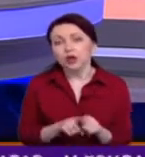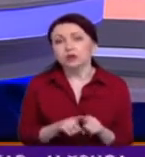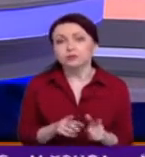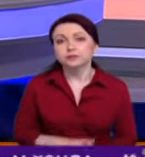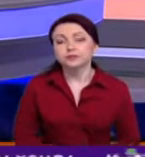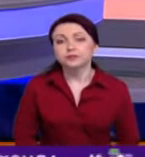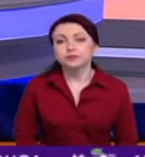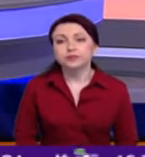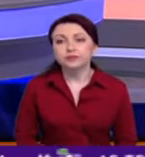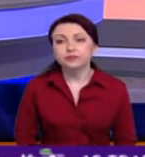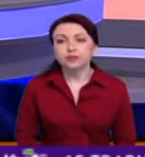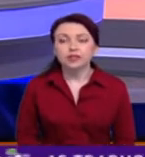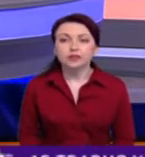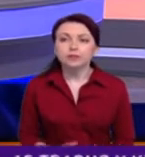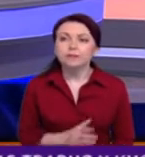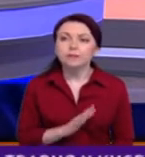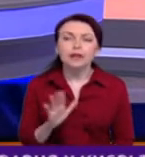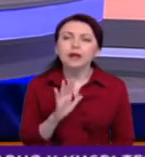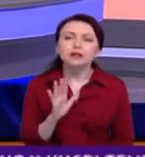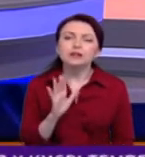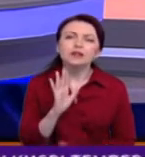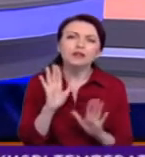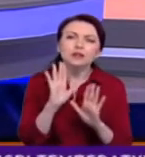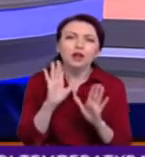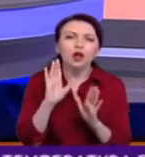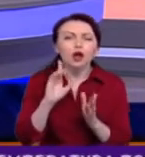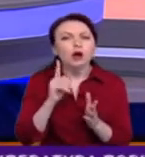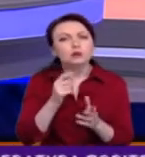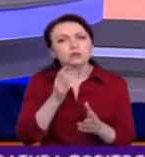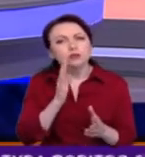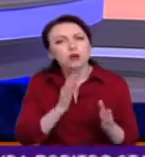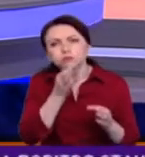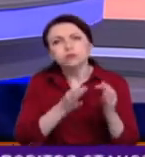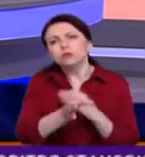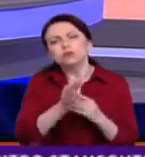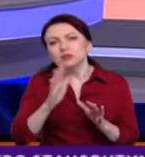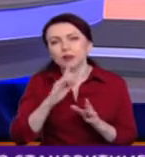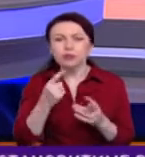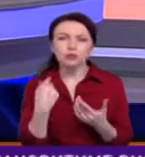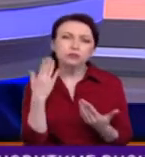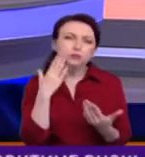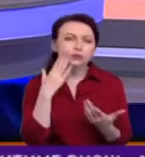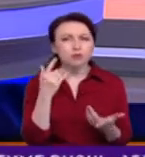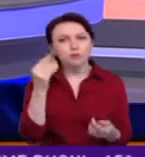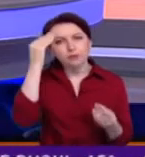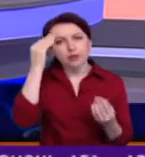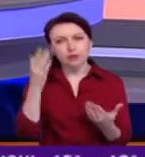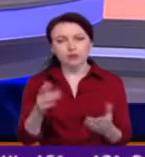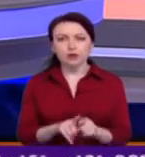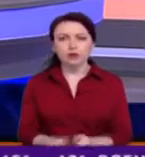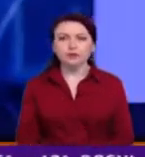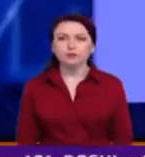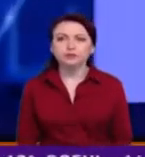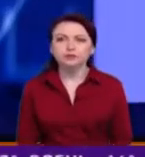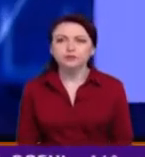щоб я не якийсь... Не оракул, абсолютно. Мені, це аналіз, чесно, просто аналіз. Це ж не те, що ми там кажемо, так от він сказав. Знову